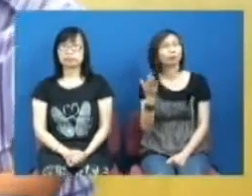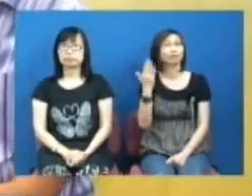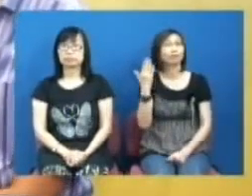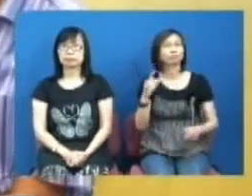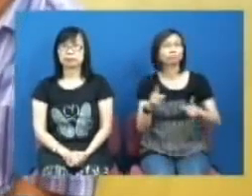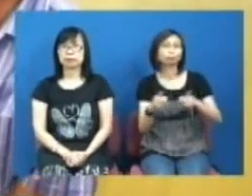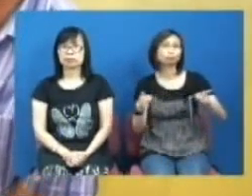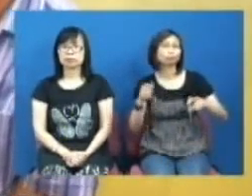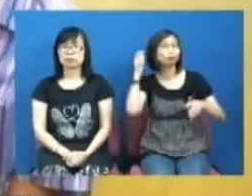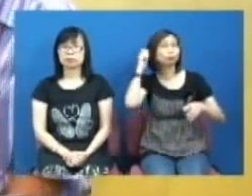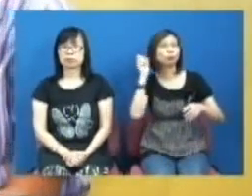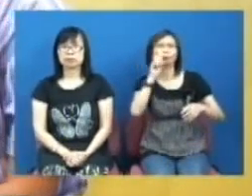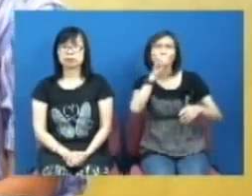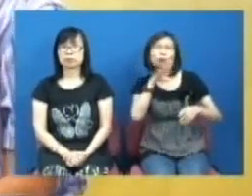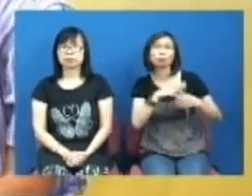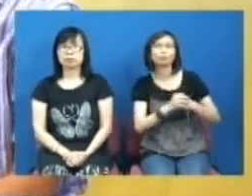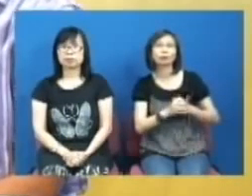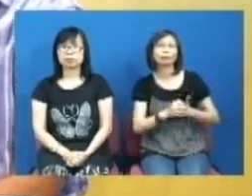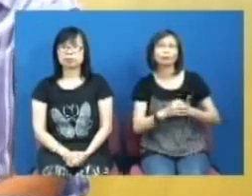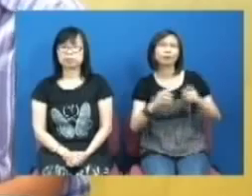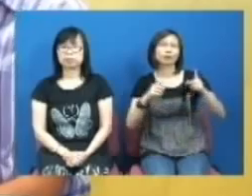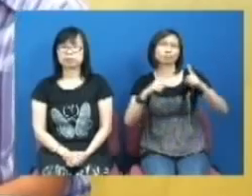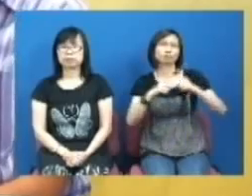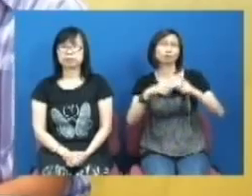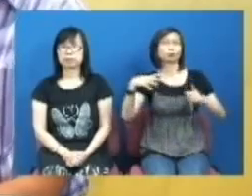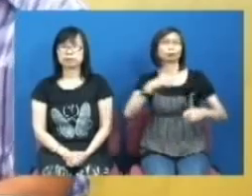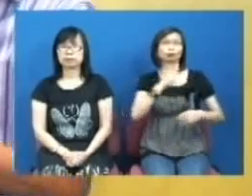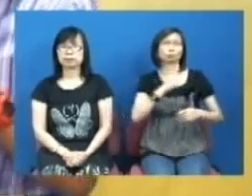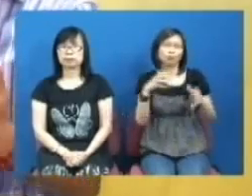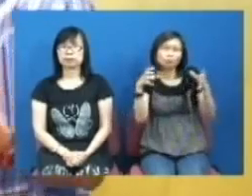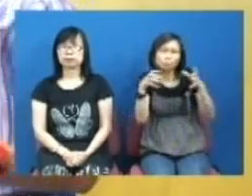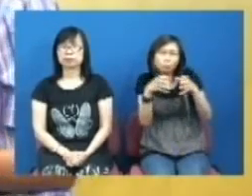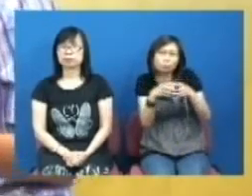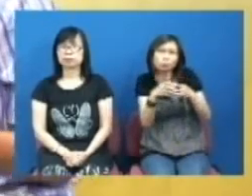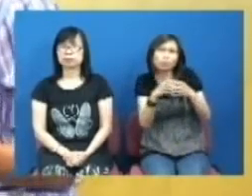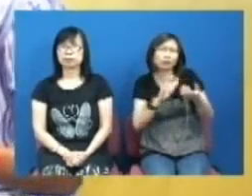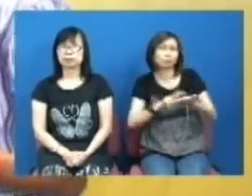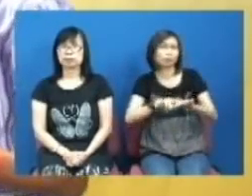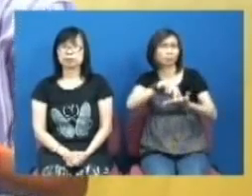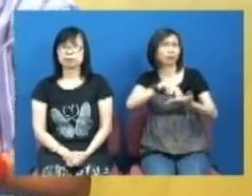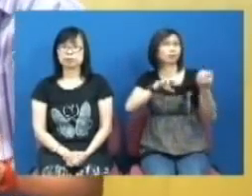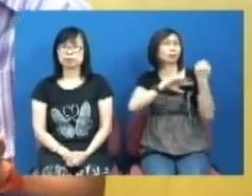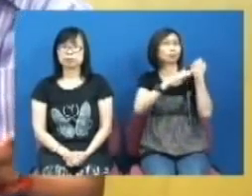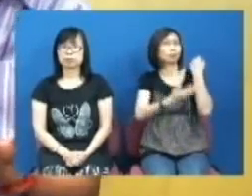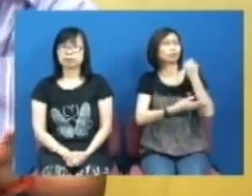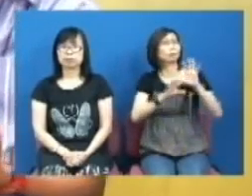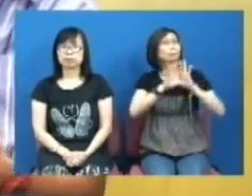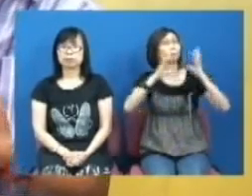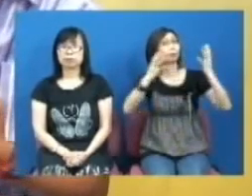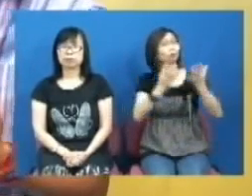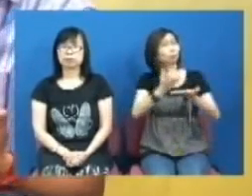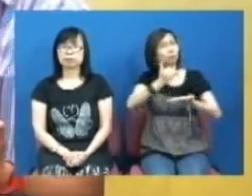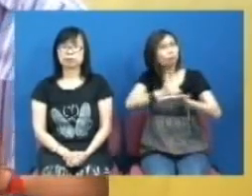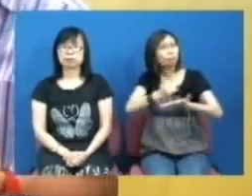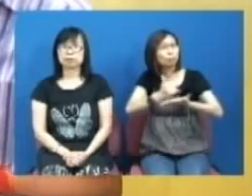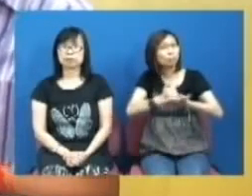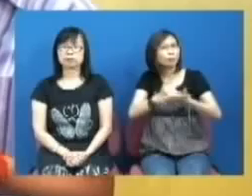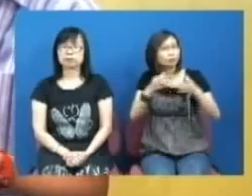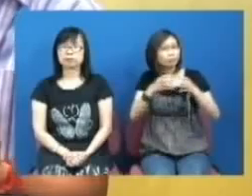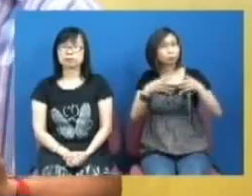說我們講到所謂民主是不是只是局限在你在立法會議席的多少那麼簡單，或者只是做到這件事就叫